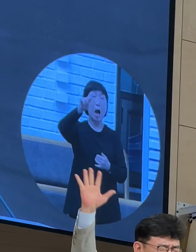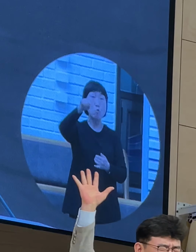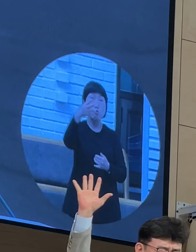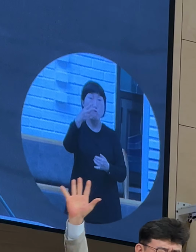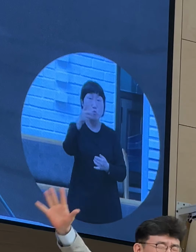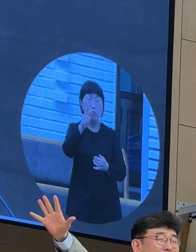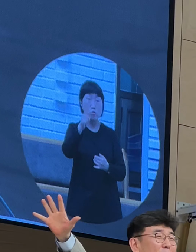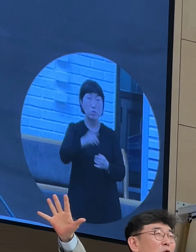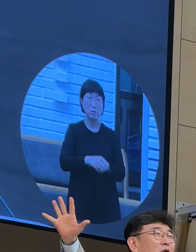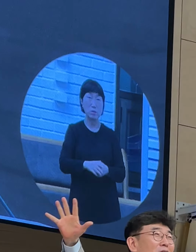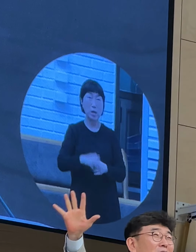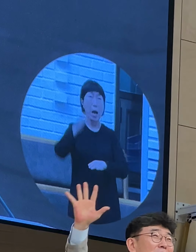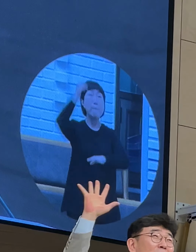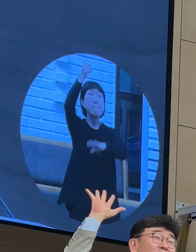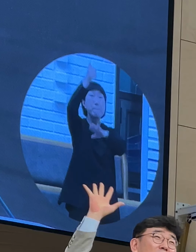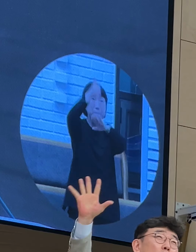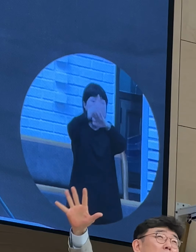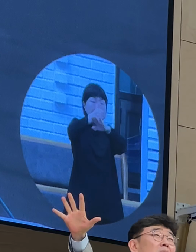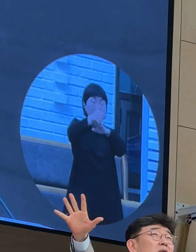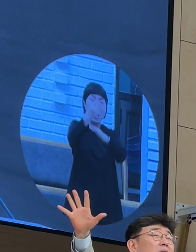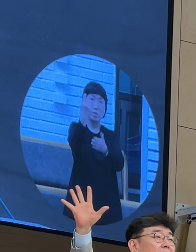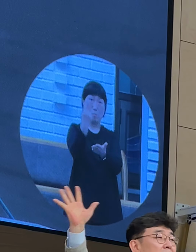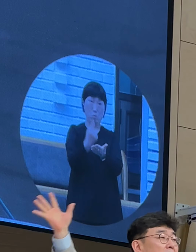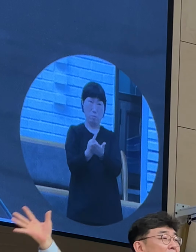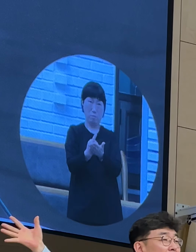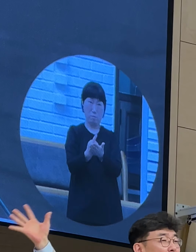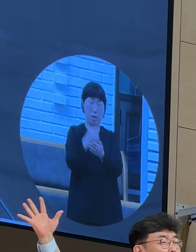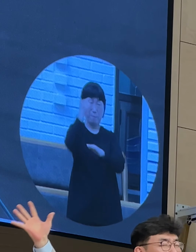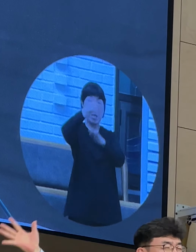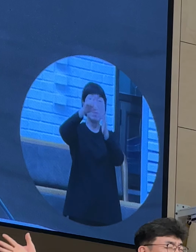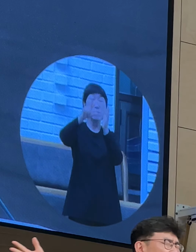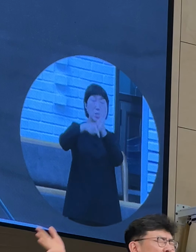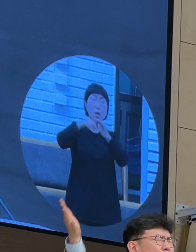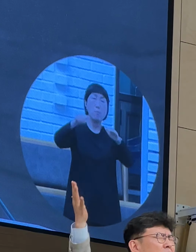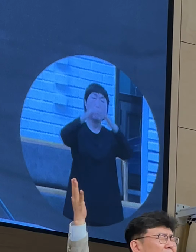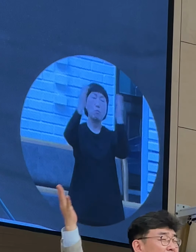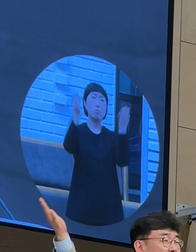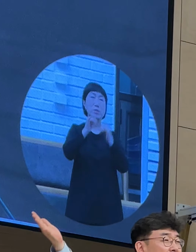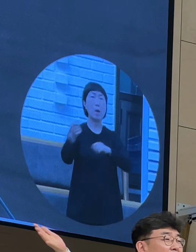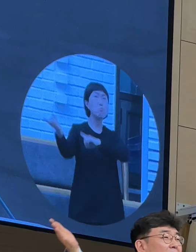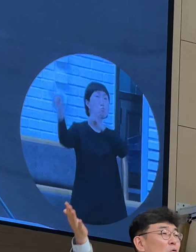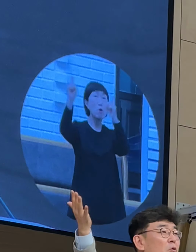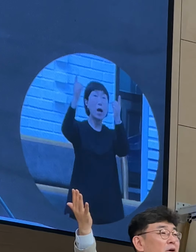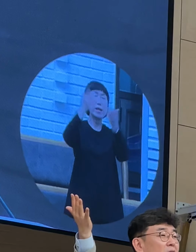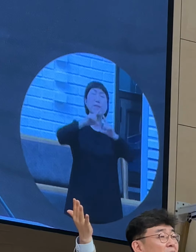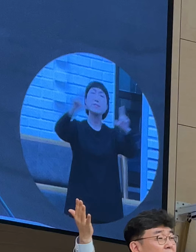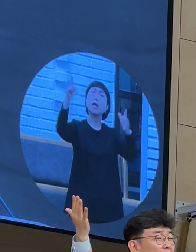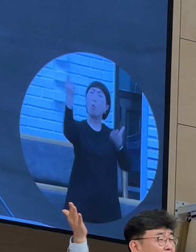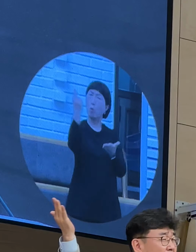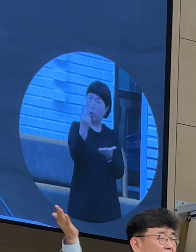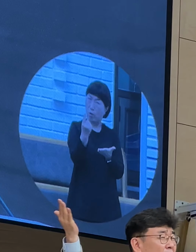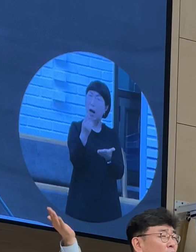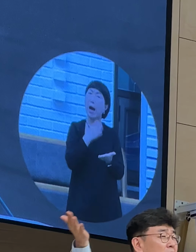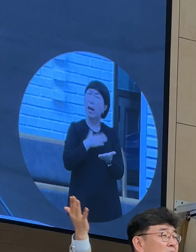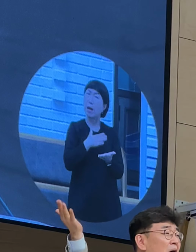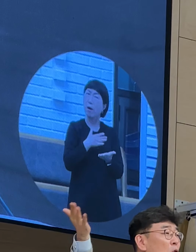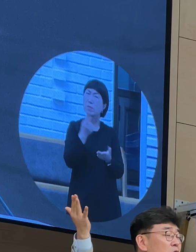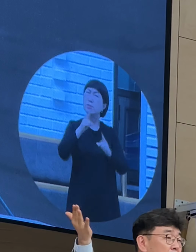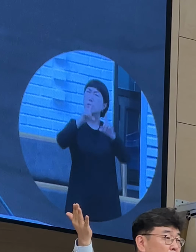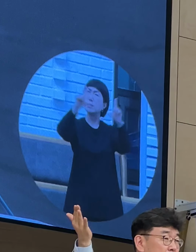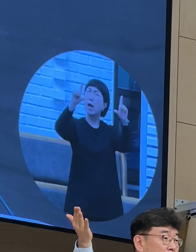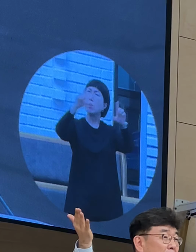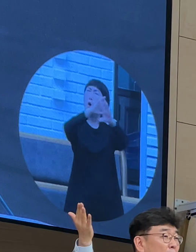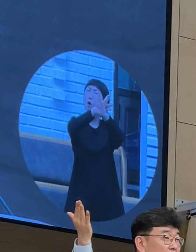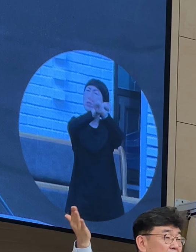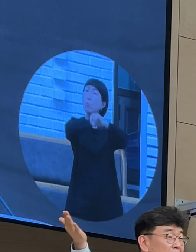이거예요. 종말이 올 거예요. 그 종말의 시간에는 모든 사람이 부활하는 그날이 올 거예요. 그날이 언제